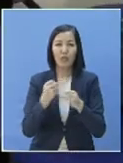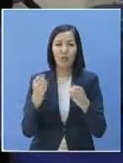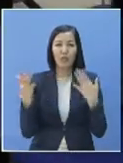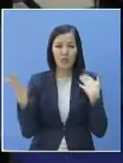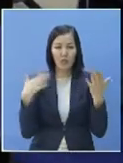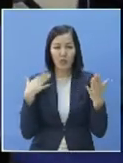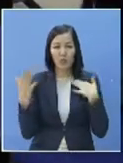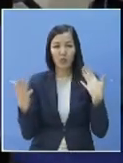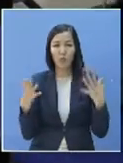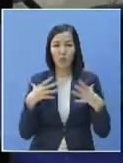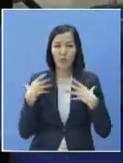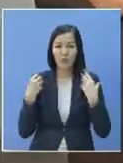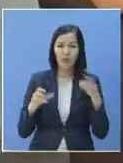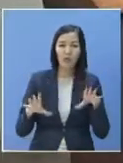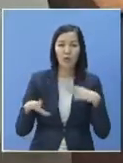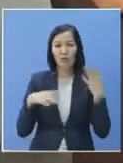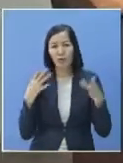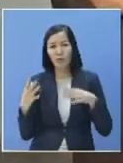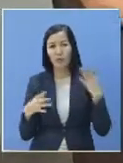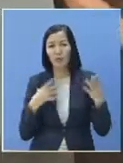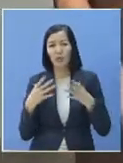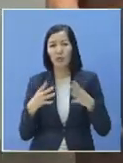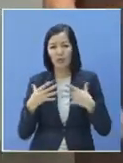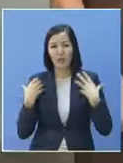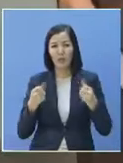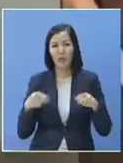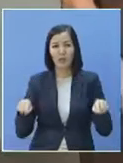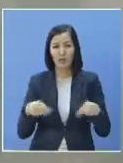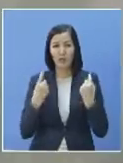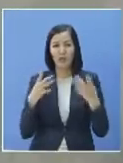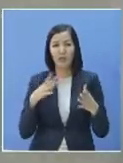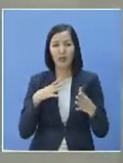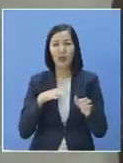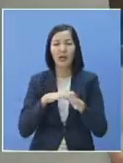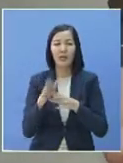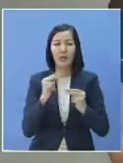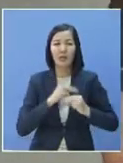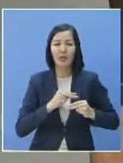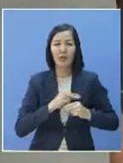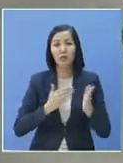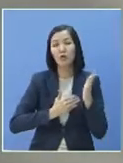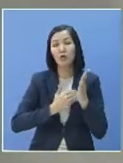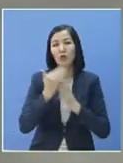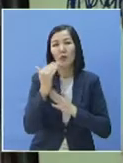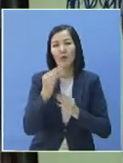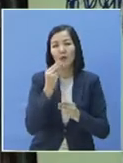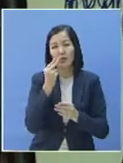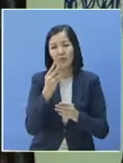Жапонияның Қазақстандағы төтенше және өкілетті елші Цацухико Касай атқарылған жұмыс барысына жоғары баға берді.